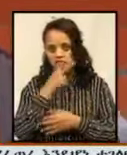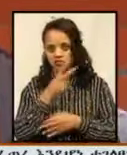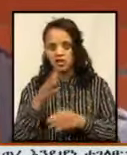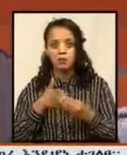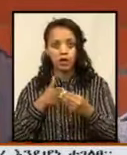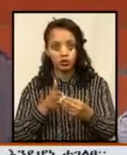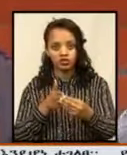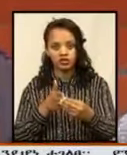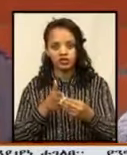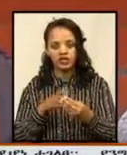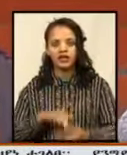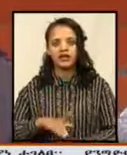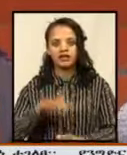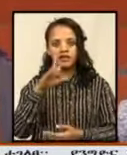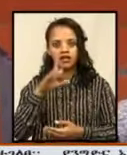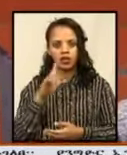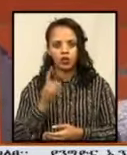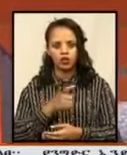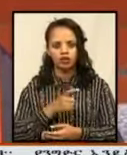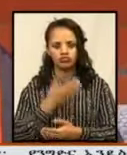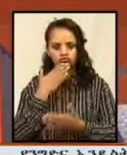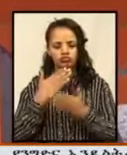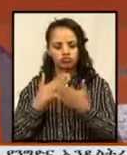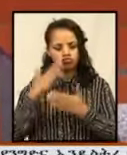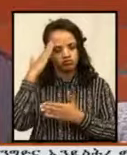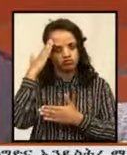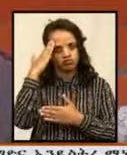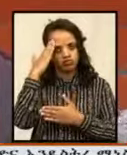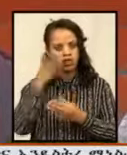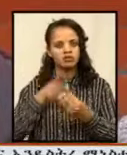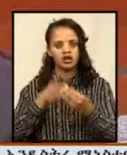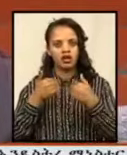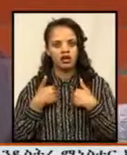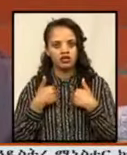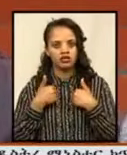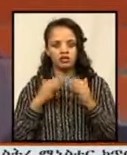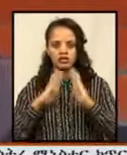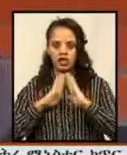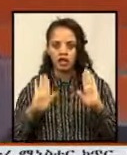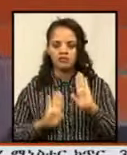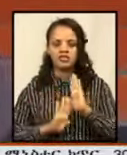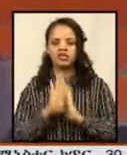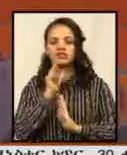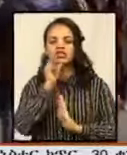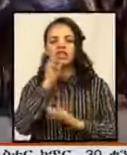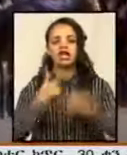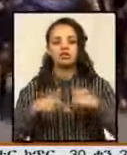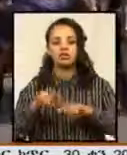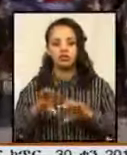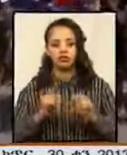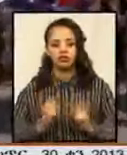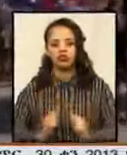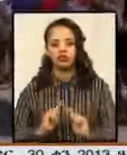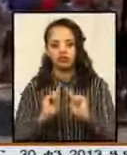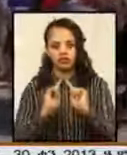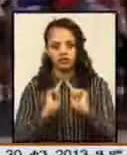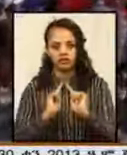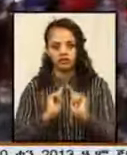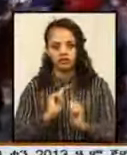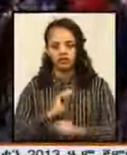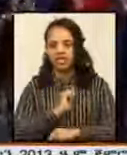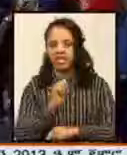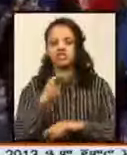እንግዲህ ከፍተኛ የሆነ በሳል አመራር አላቸው። ሰላምን፣ እድገትን፣ ብልጽግናን ለማምጣት የሚያደርጉት ጥረት